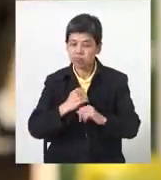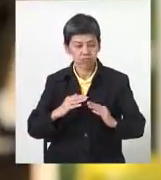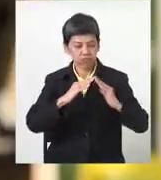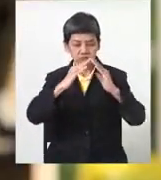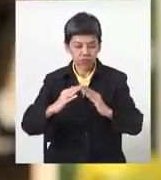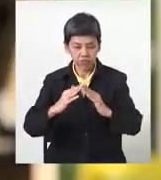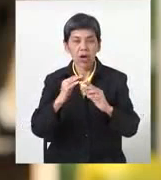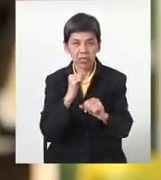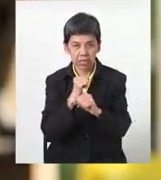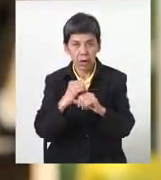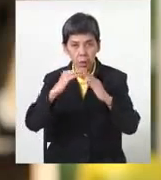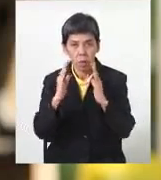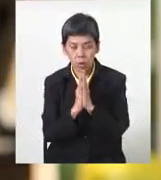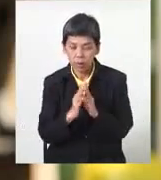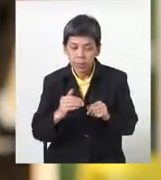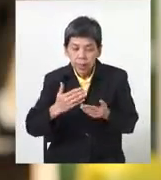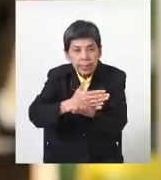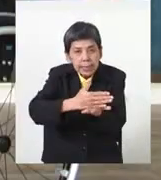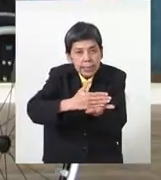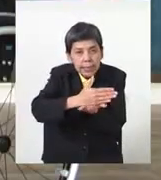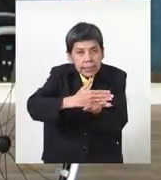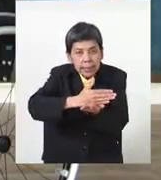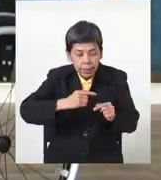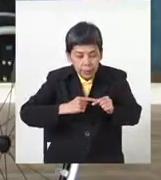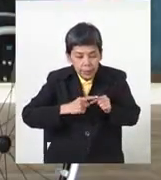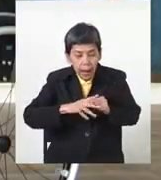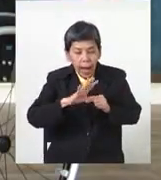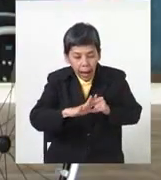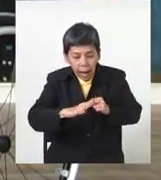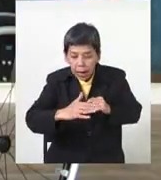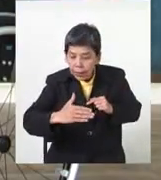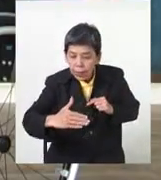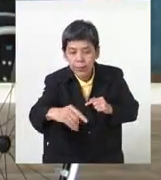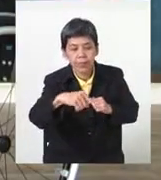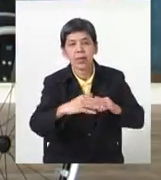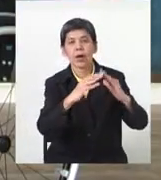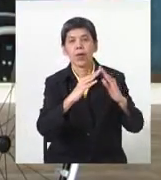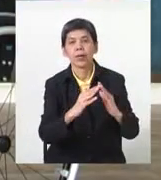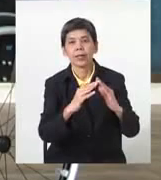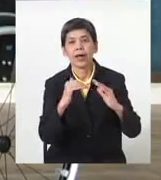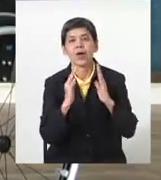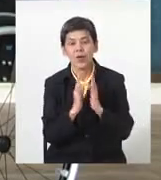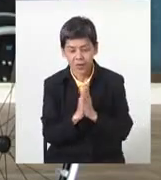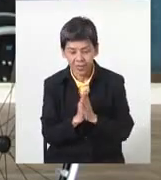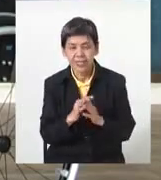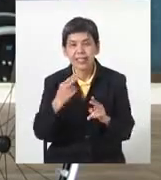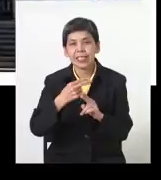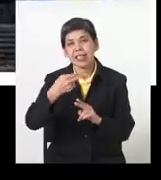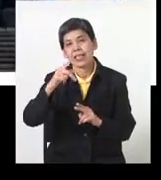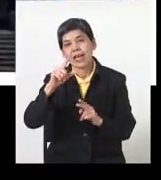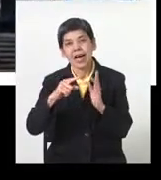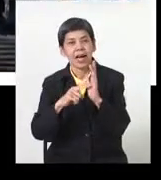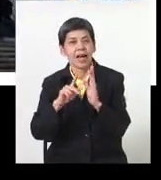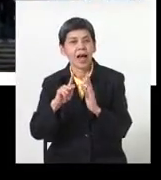ครับสร้างวัดมาได้ถึงจุดกึ่งกลางขุดครองมาถึงหลัก 5ครับผมก็ได้สร้างวัดขึ้นอนะก็คือวัดหลัก